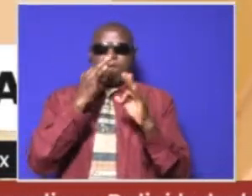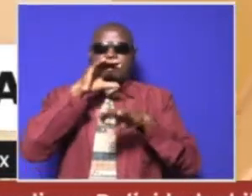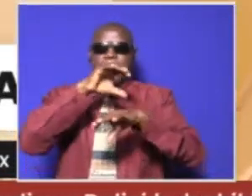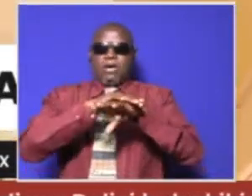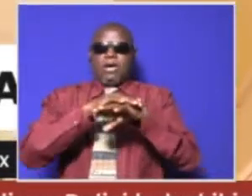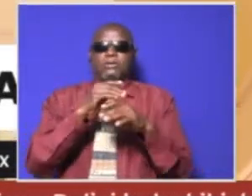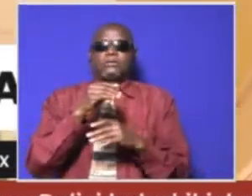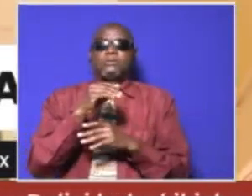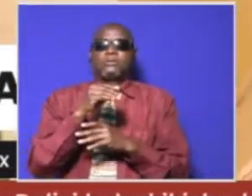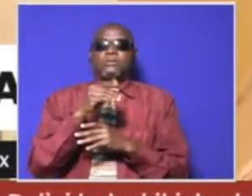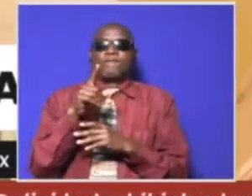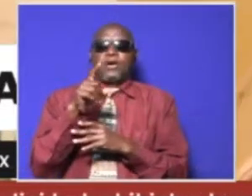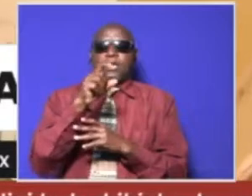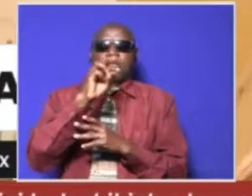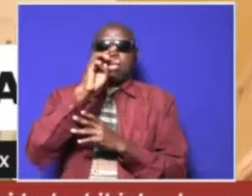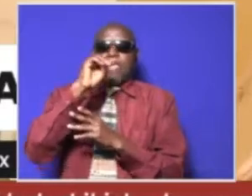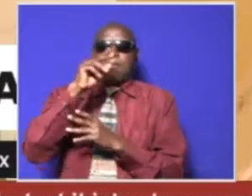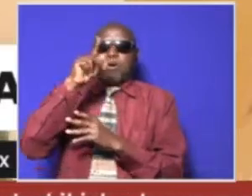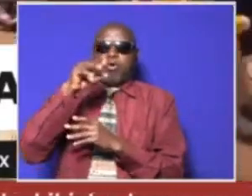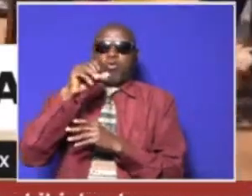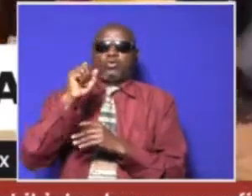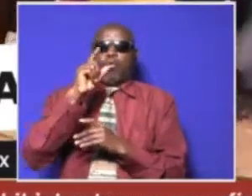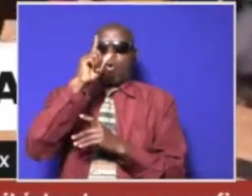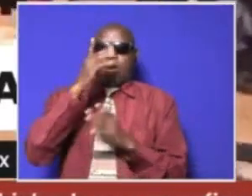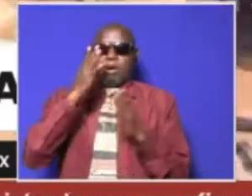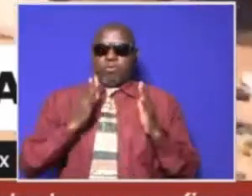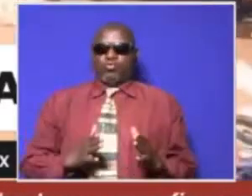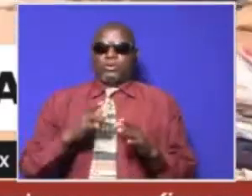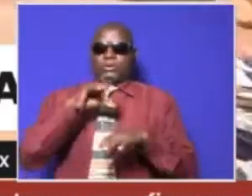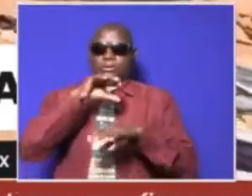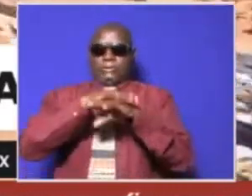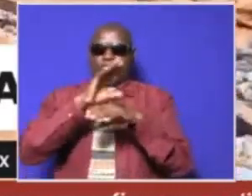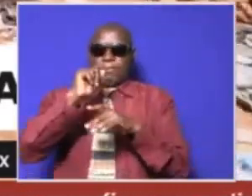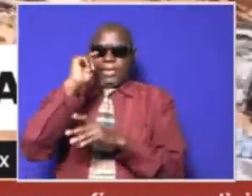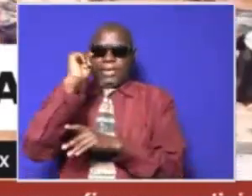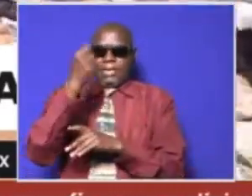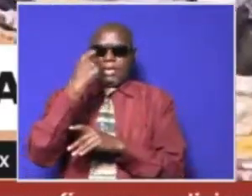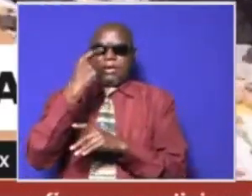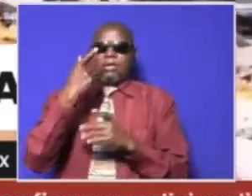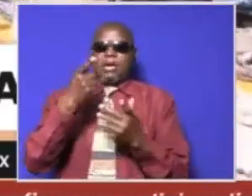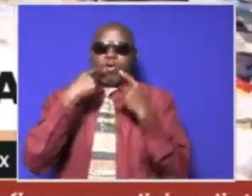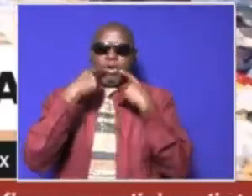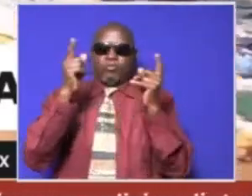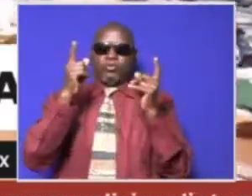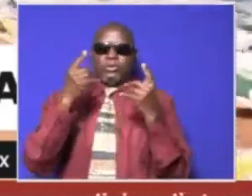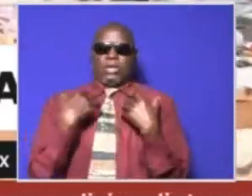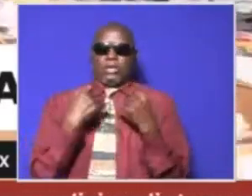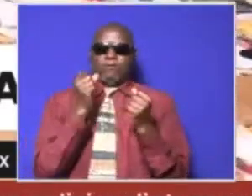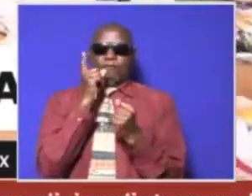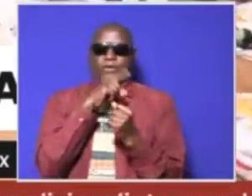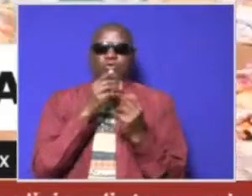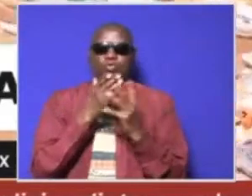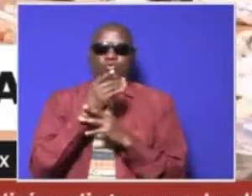vya mpox. Mtu mmoja aliyethibitishwa kuambukizwa humu nchini alitangazwa kuwa amepona na Wizara ya Afya.